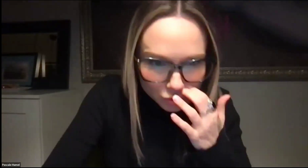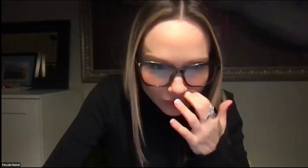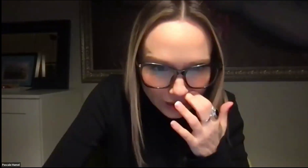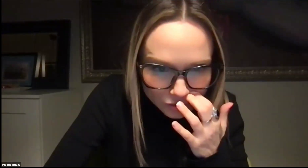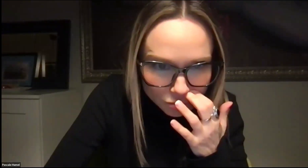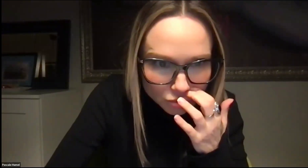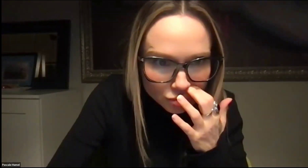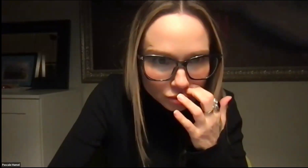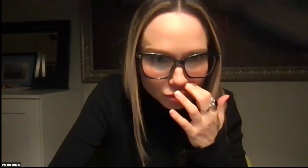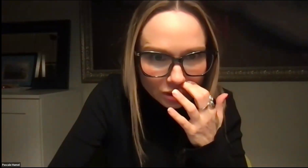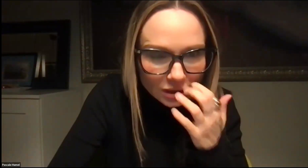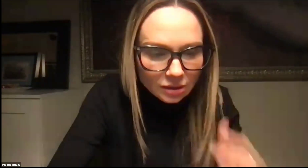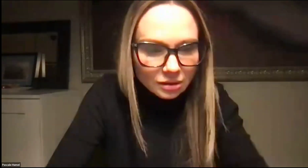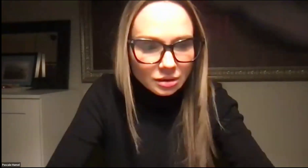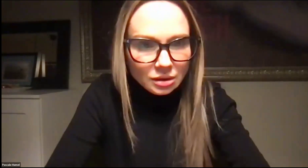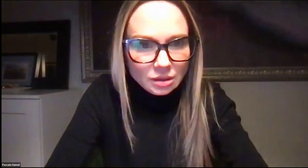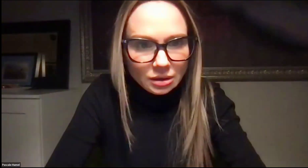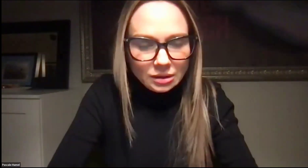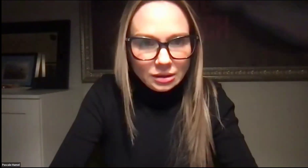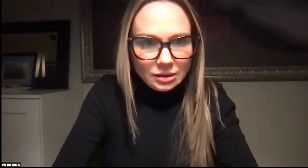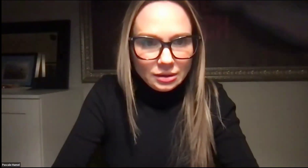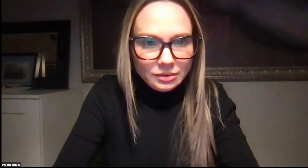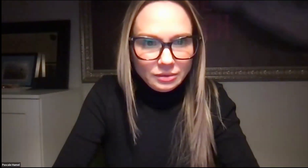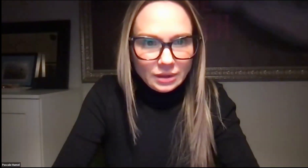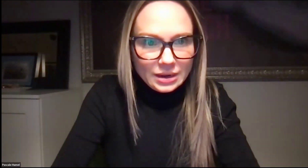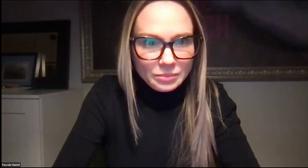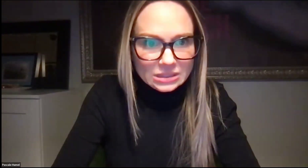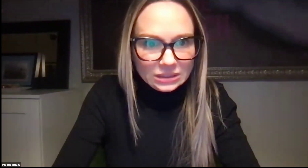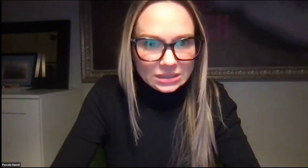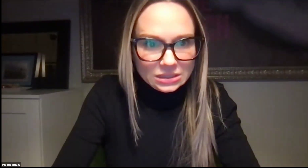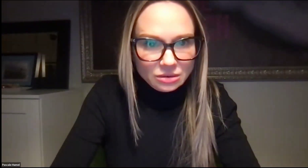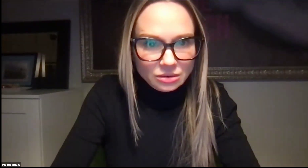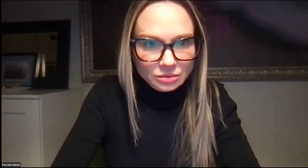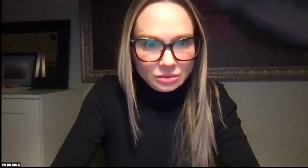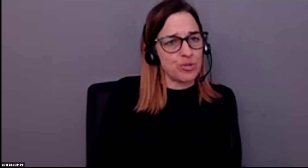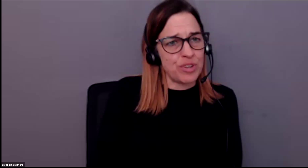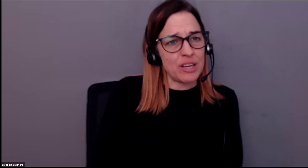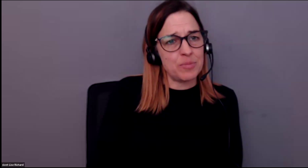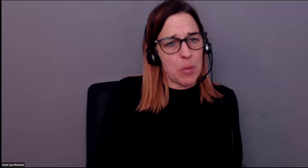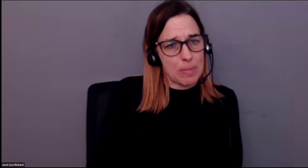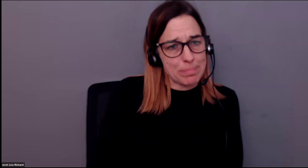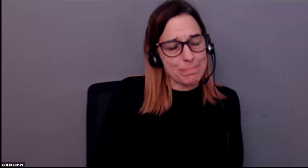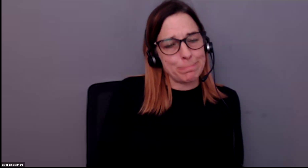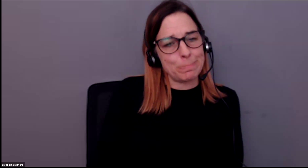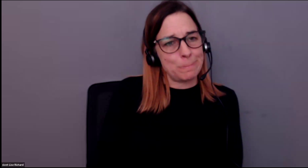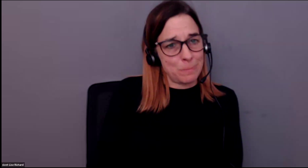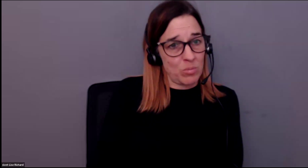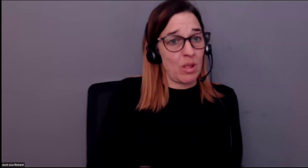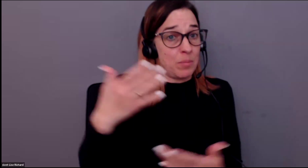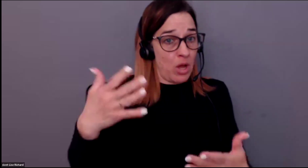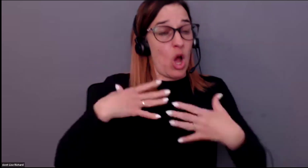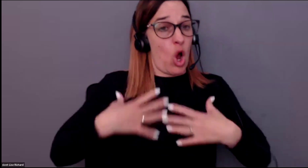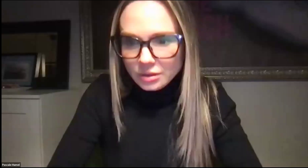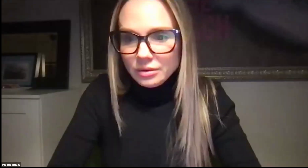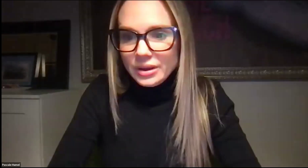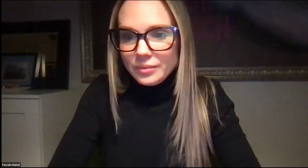je sais pas si on se souvient, là, je peux retourner à la Oui, présentation. oui, oui, je me souviens. Oui, bon,